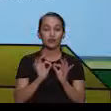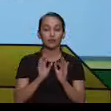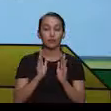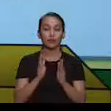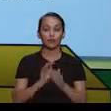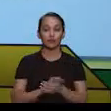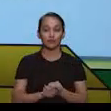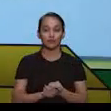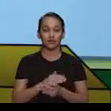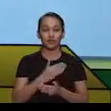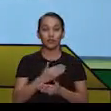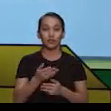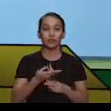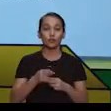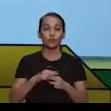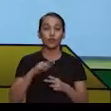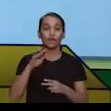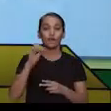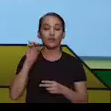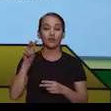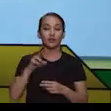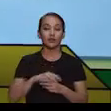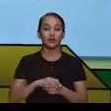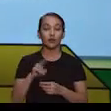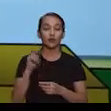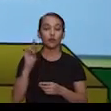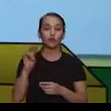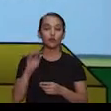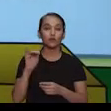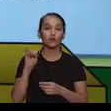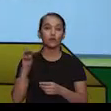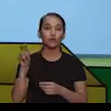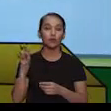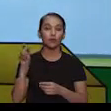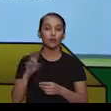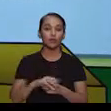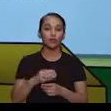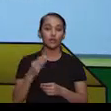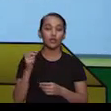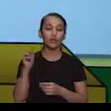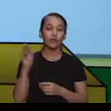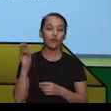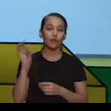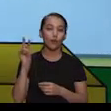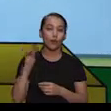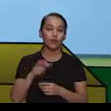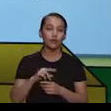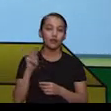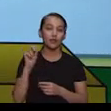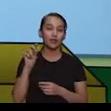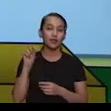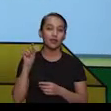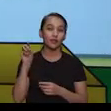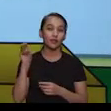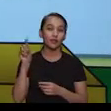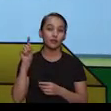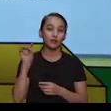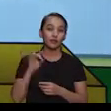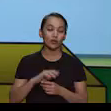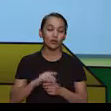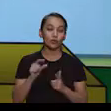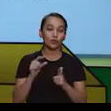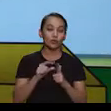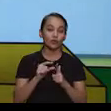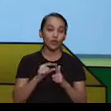Sizlar uchun fasl, tong, futbol, shaftoli, choy, daraxtzor so'zlari berilgan